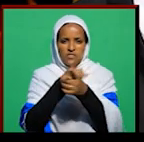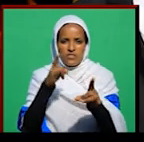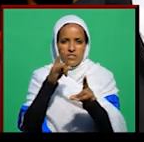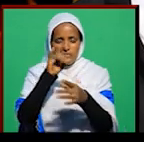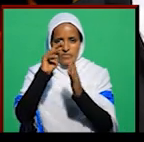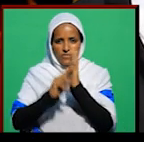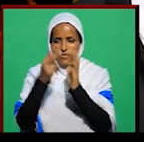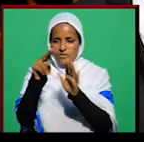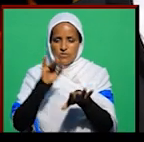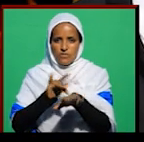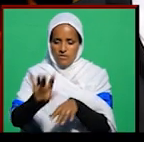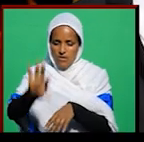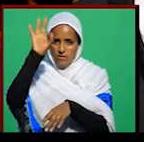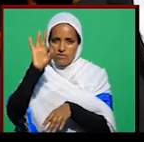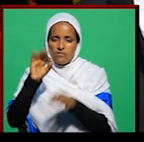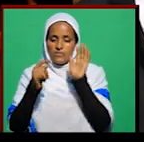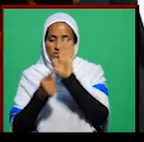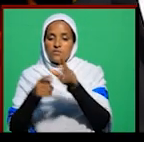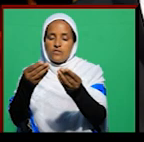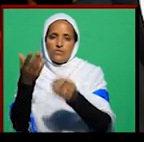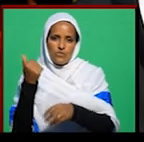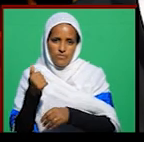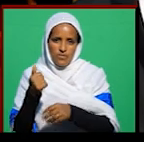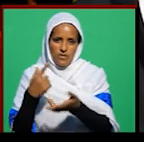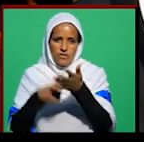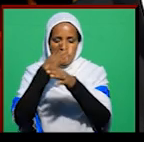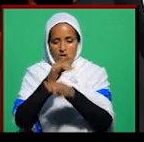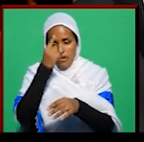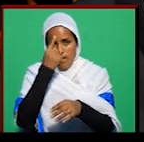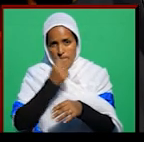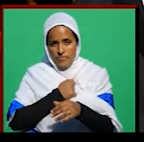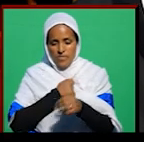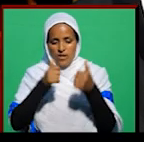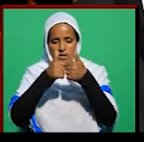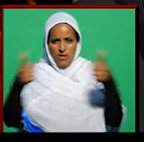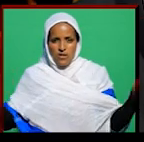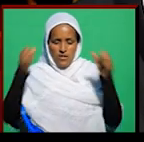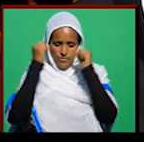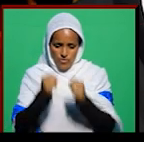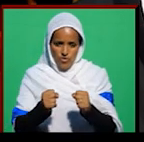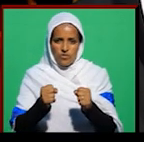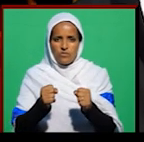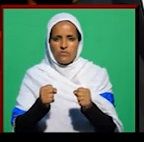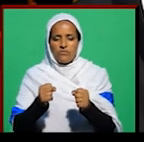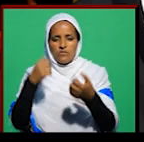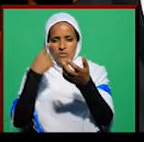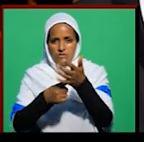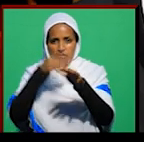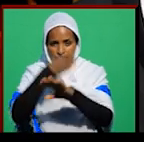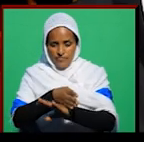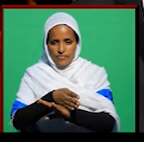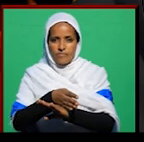ኦሪት ዘፍጥረት ዘጸአት ምዕራፍ 12 ላይ የምናገኘው ምልክት ይሰጠው ነበረ። ከአማንያ ሊለይበት የሚችል በጉ